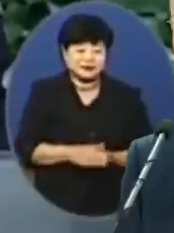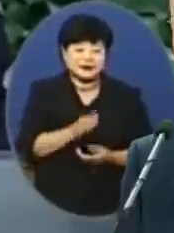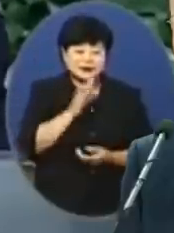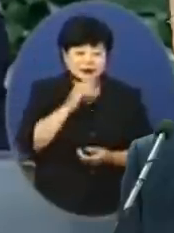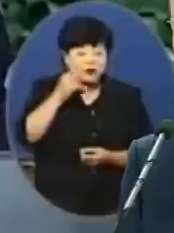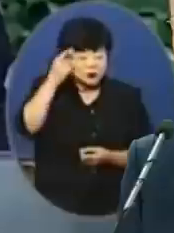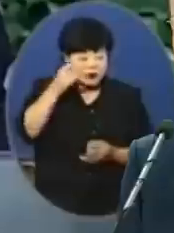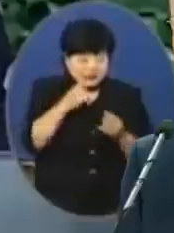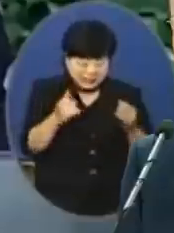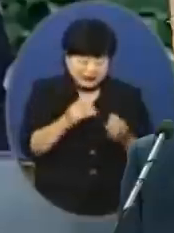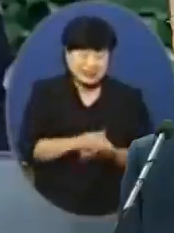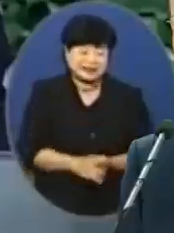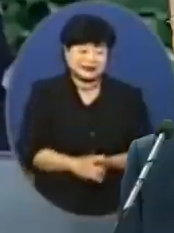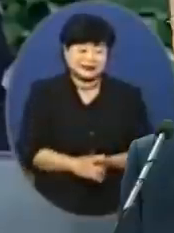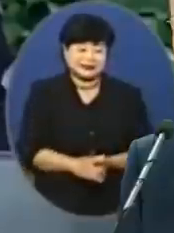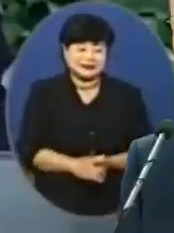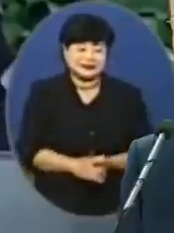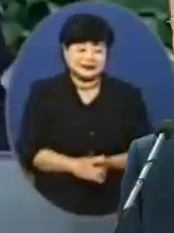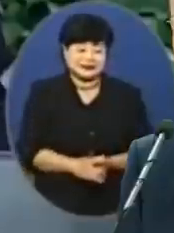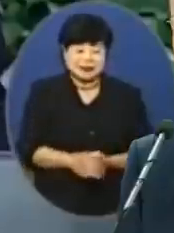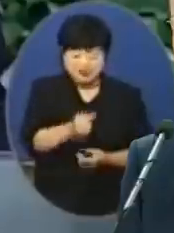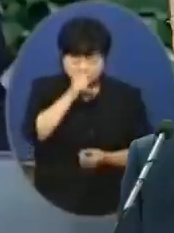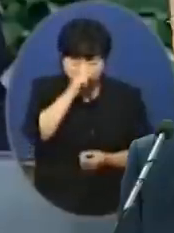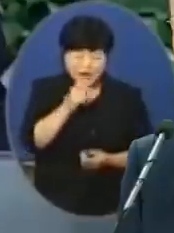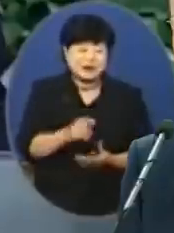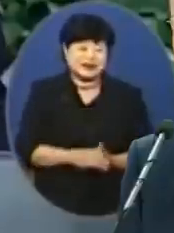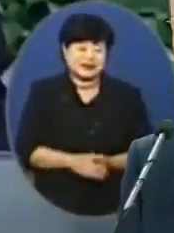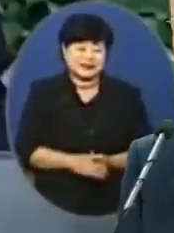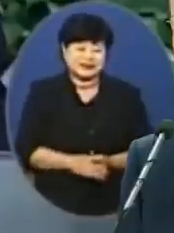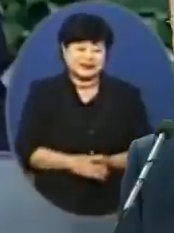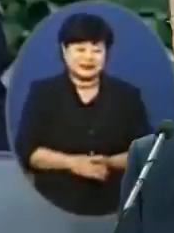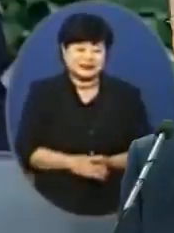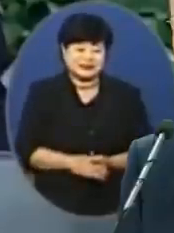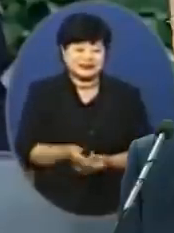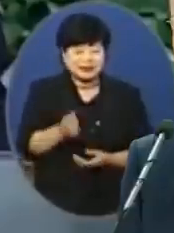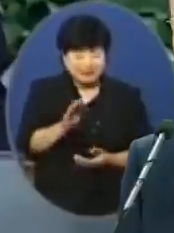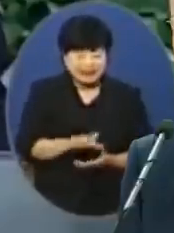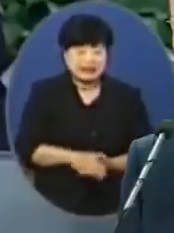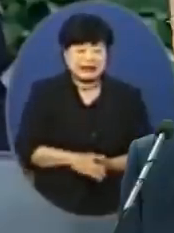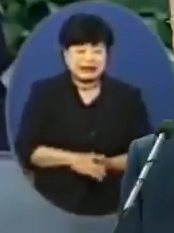참 훌륭한 사람이다, 정말 좋다. 그런데